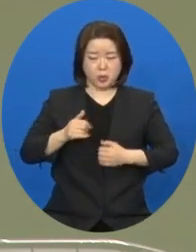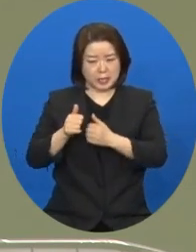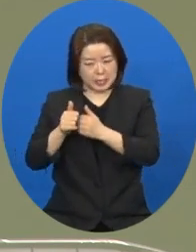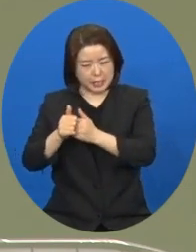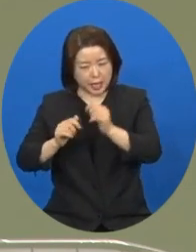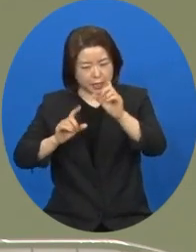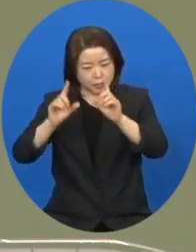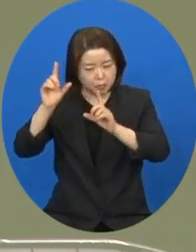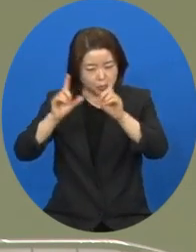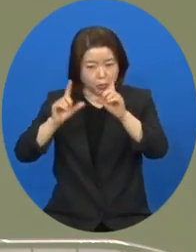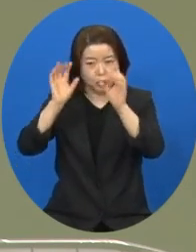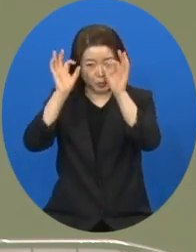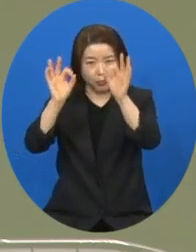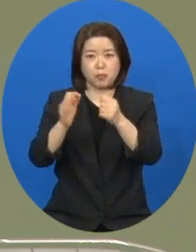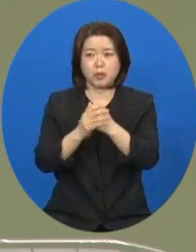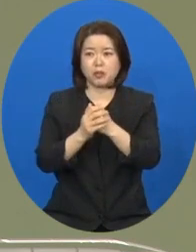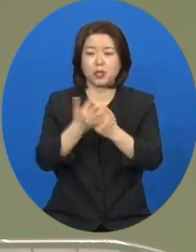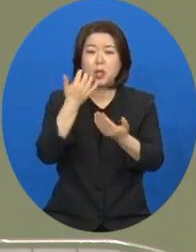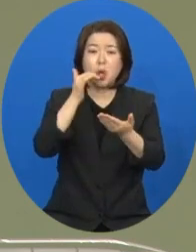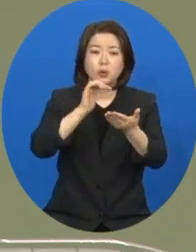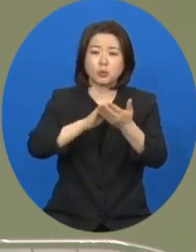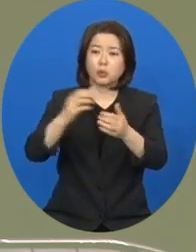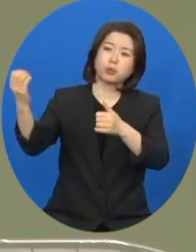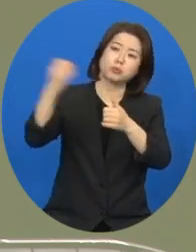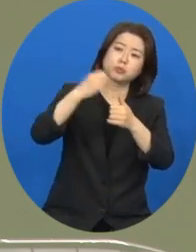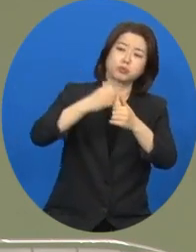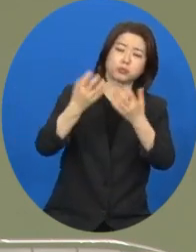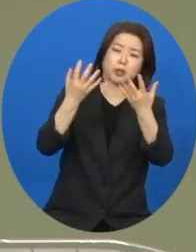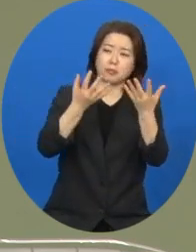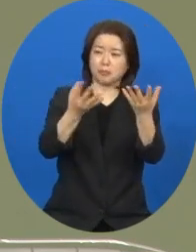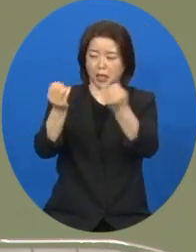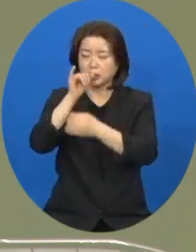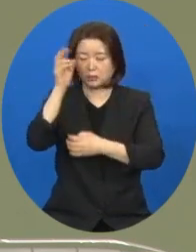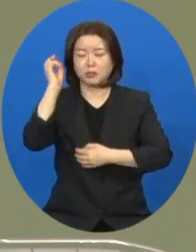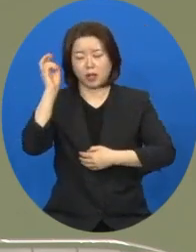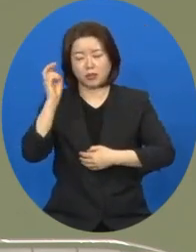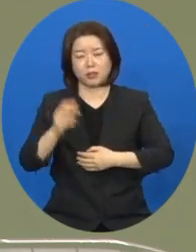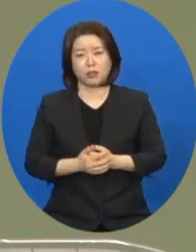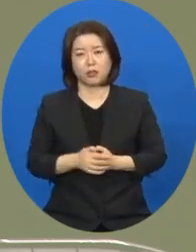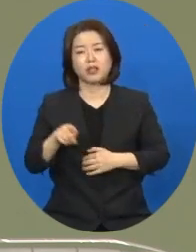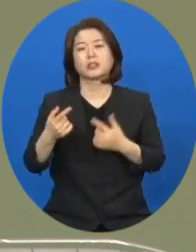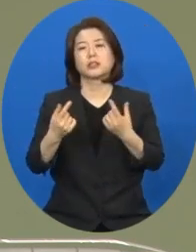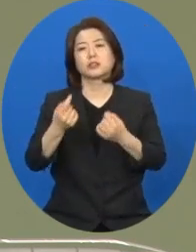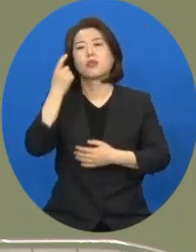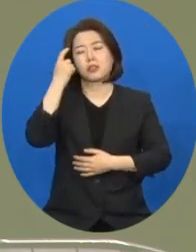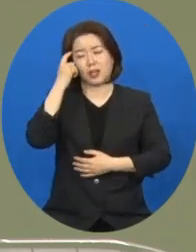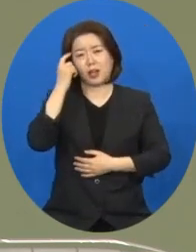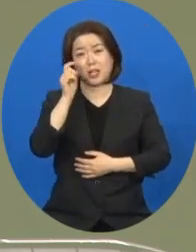보고는 돌 안 던질 사람이 누가 있겠냐 그런 마음이 드니까